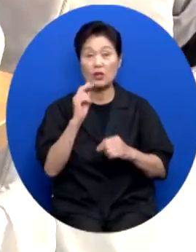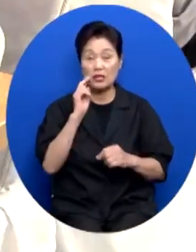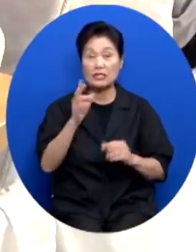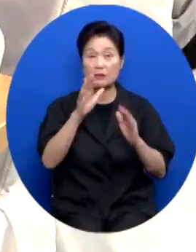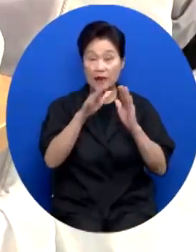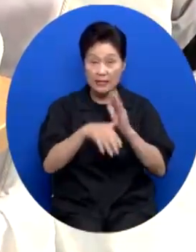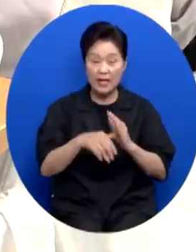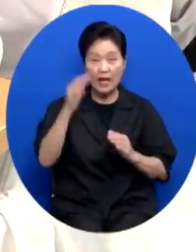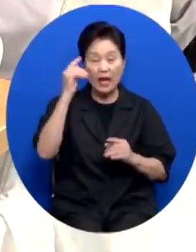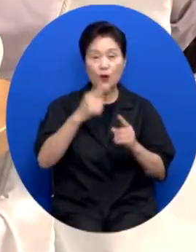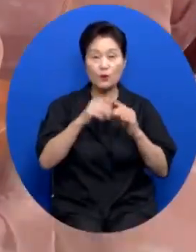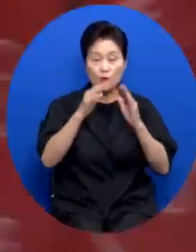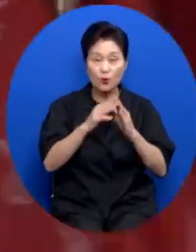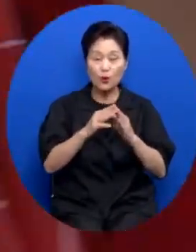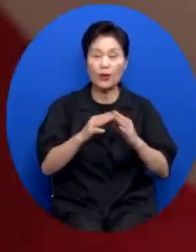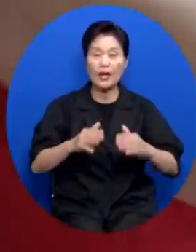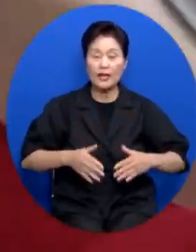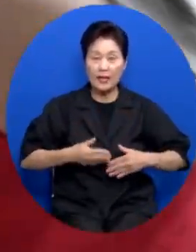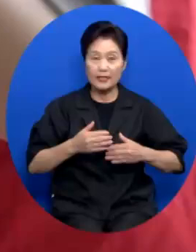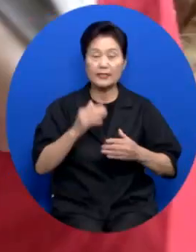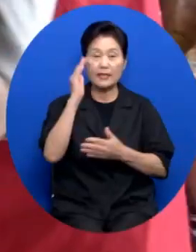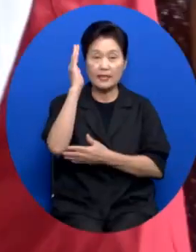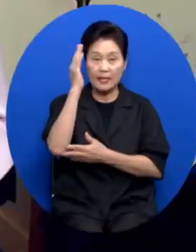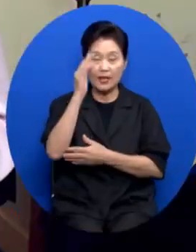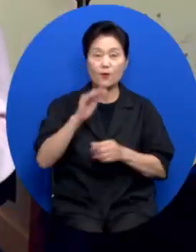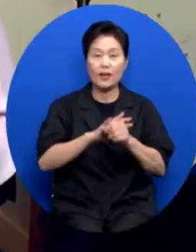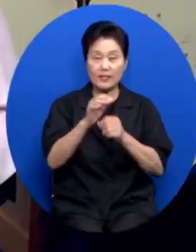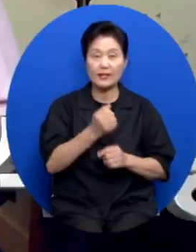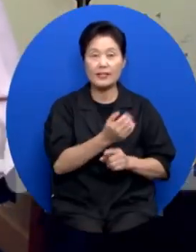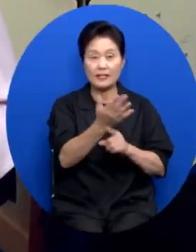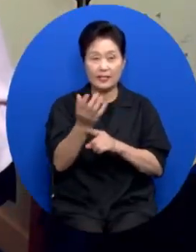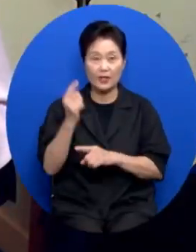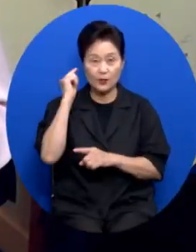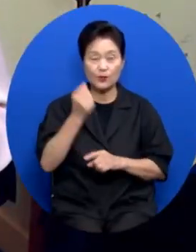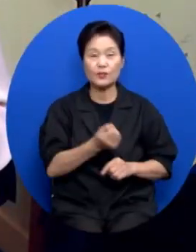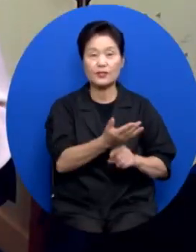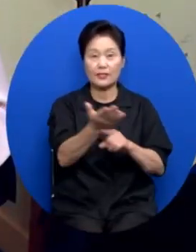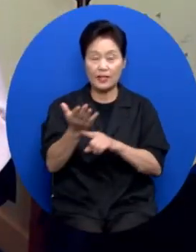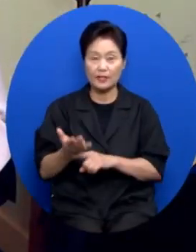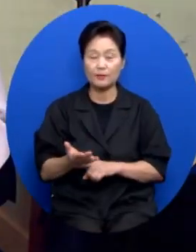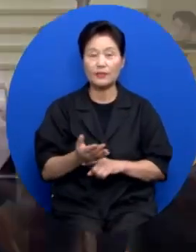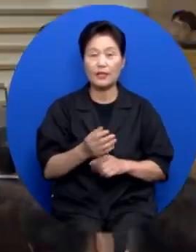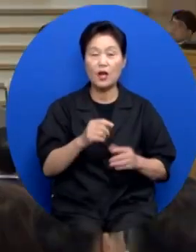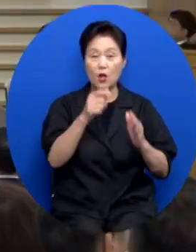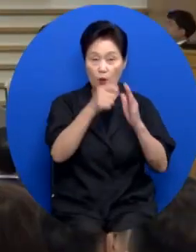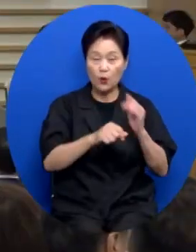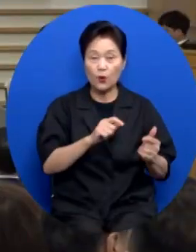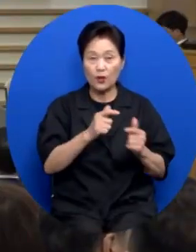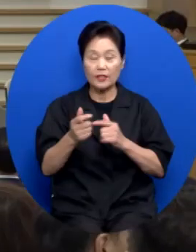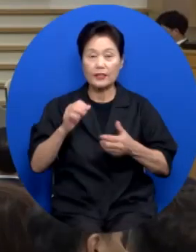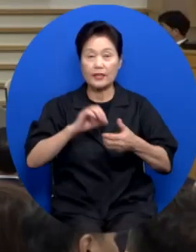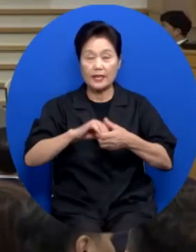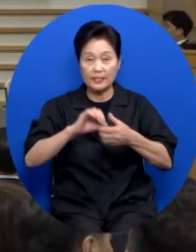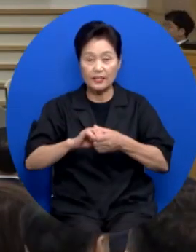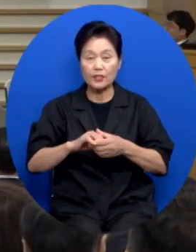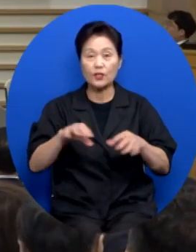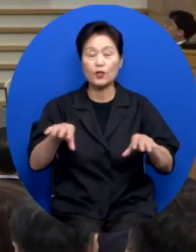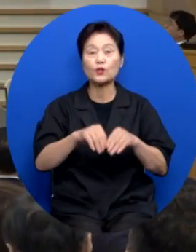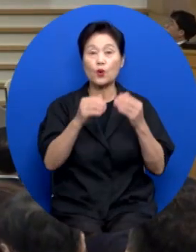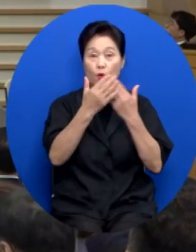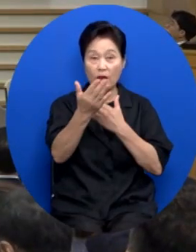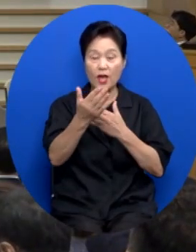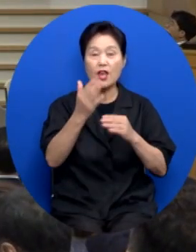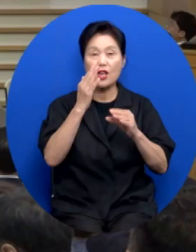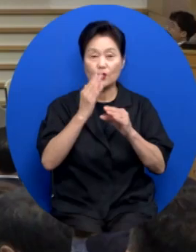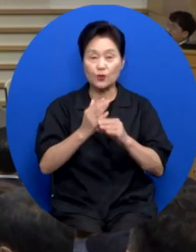이웃을 돌보며 따뜻한 메시지와 사랑을 전했습니다. 주요 교단들의 9월 정기총회가 진행되고 있는 가운데